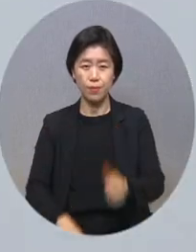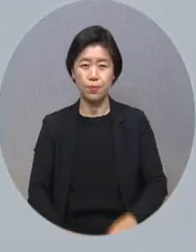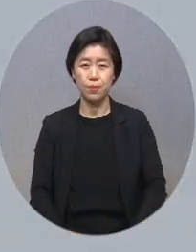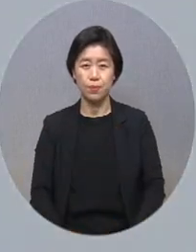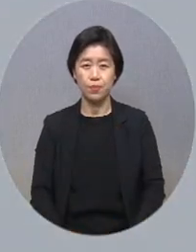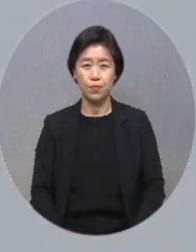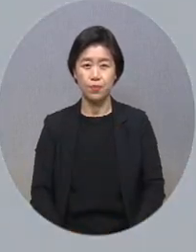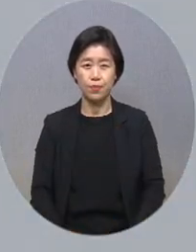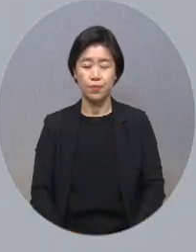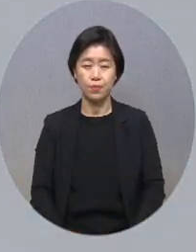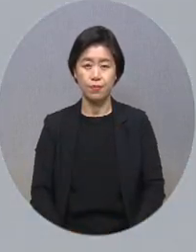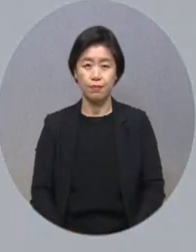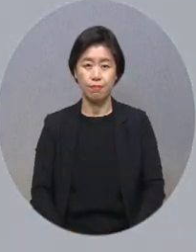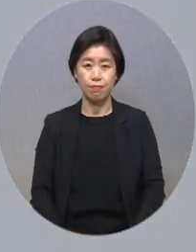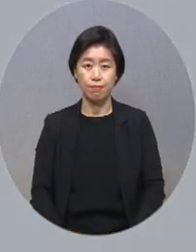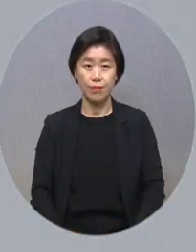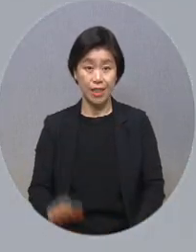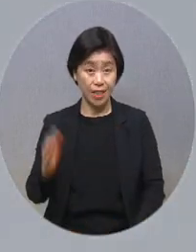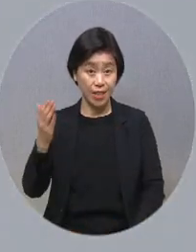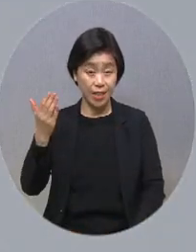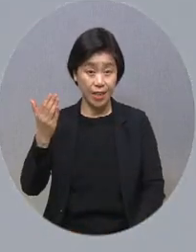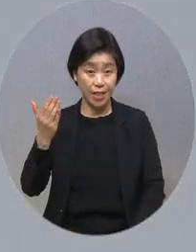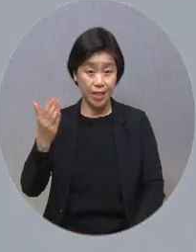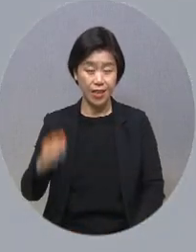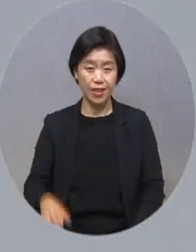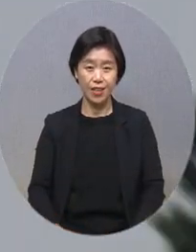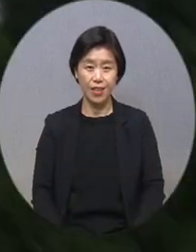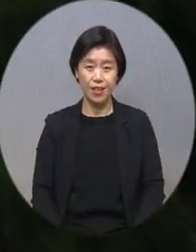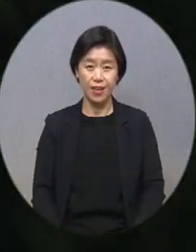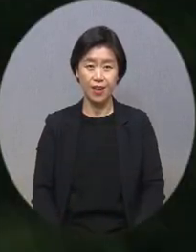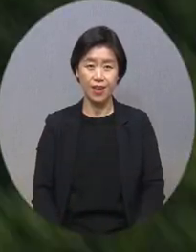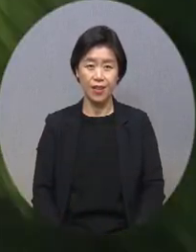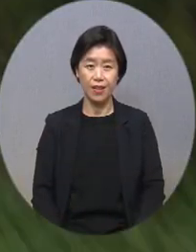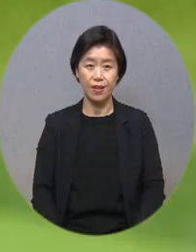어, 좋죠? 대박, 좋죠? 진짜 잘 찼다. 홀인원이죠?